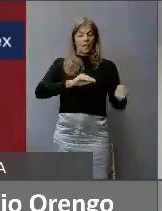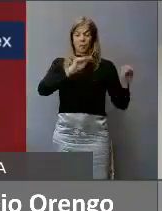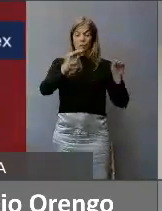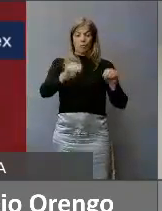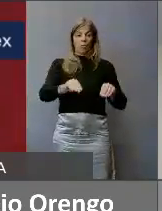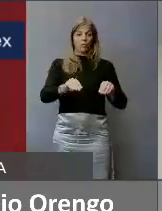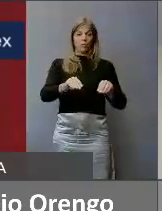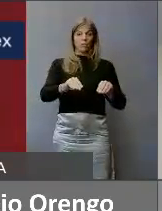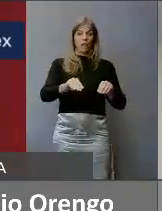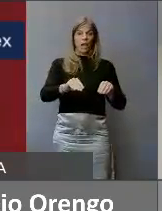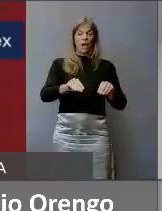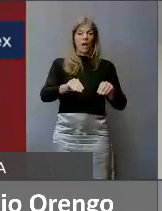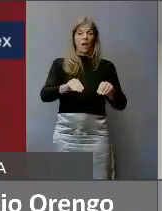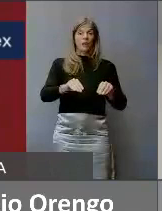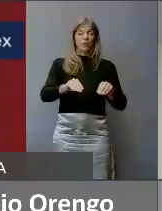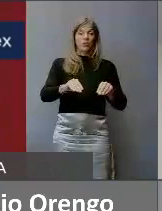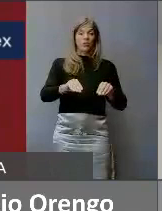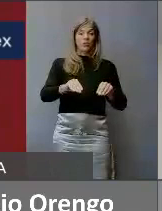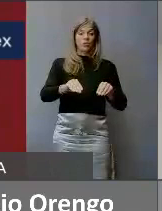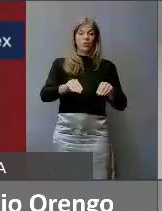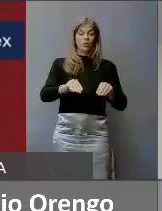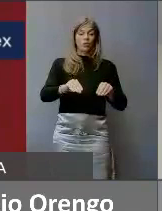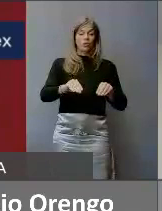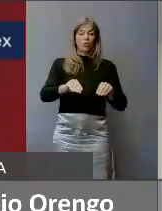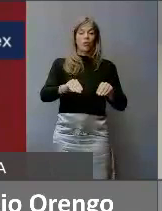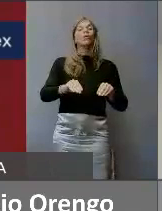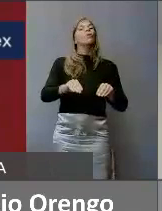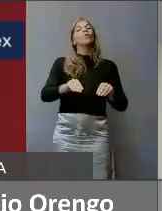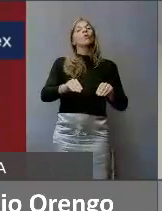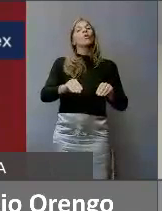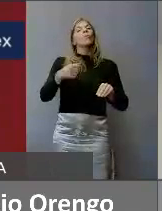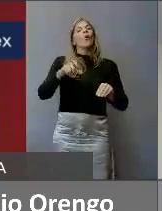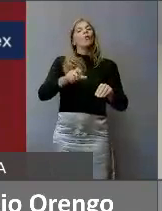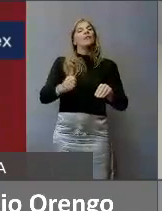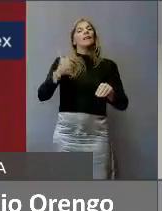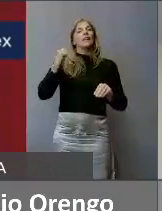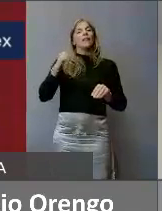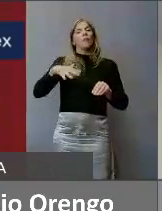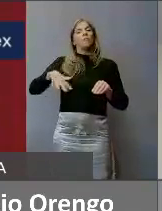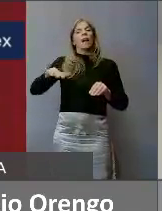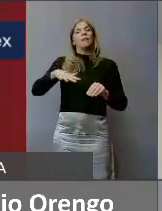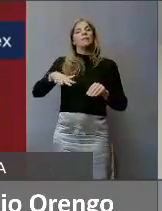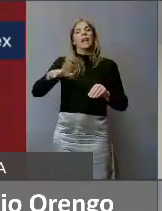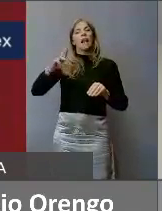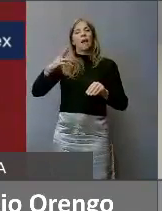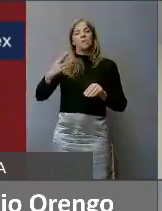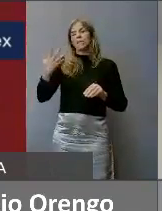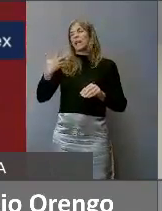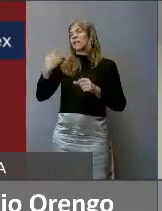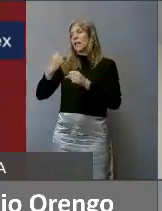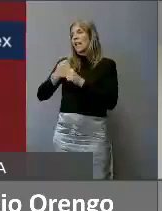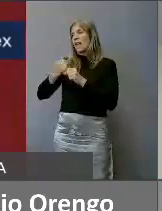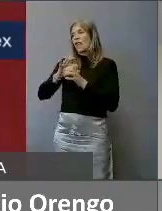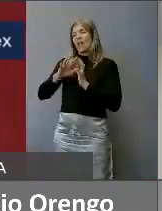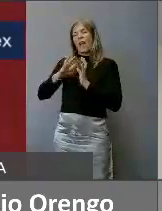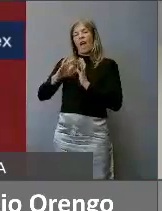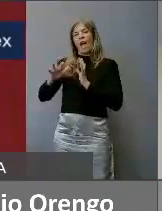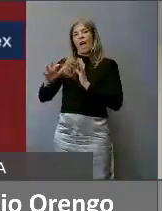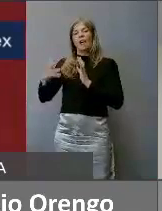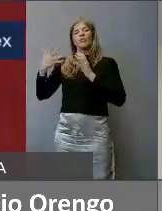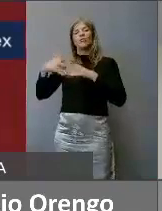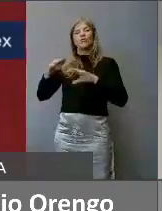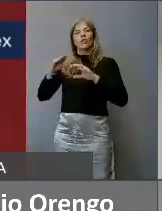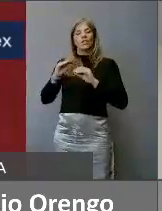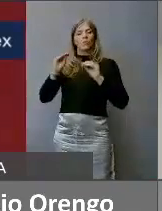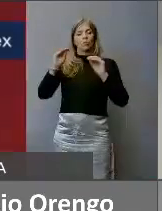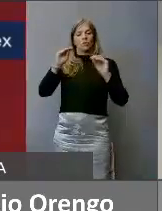c'è venire fatto li causa altri lavori sulla cia piazza rapisardi e si è lavorato per diciamo